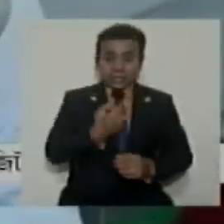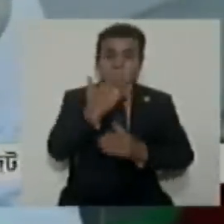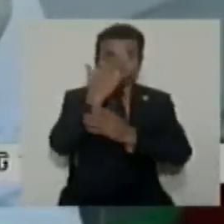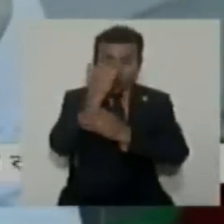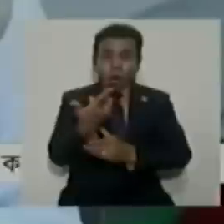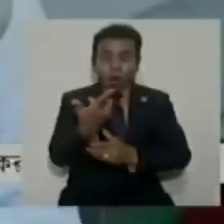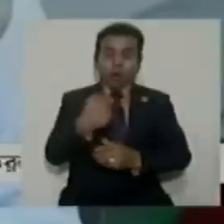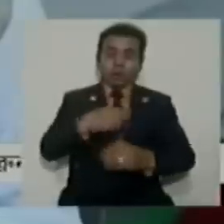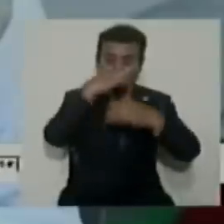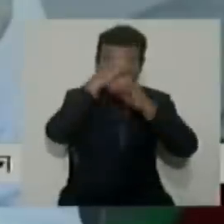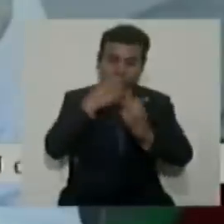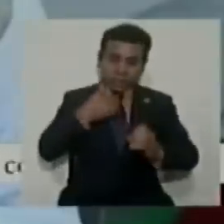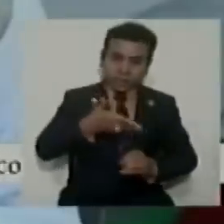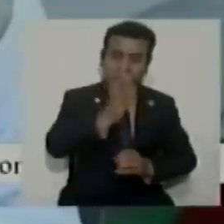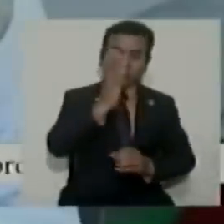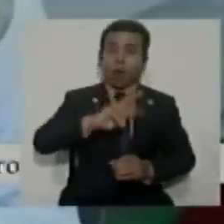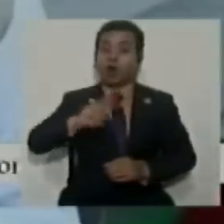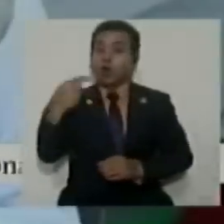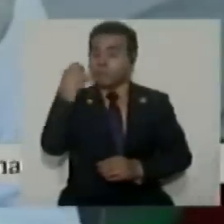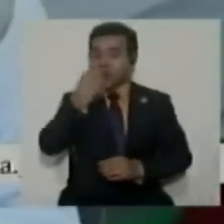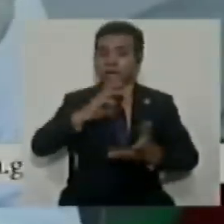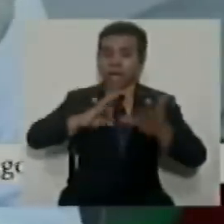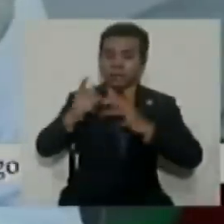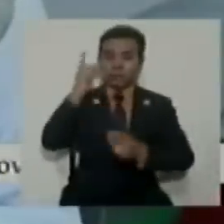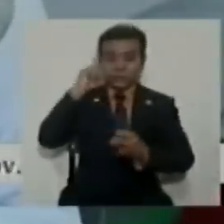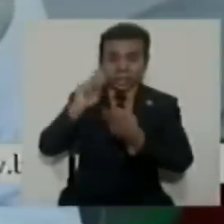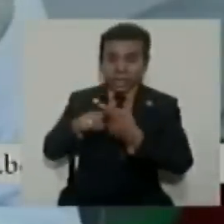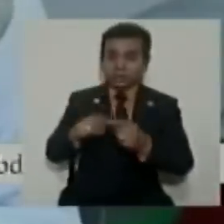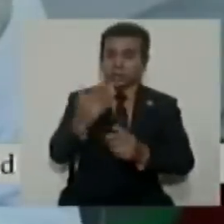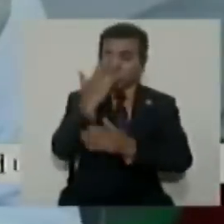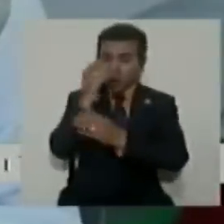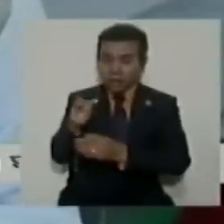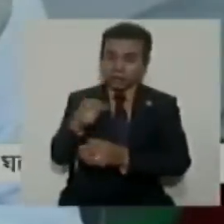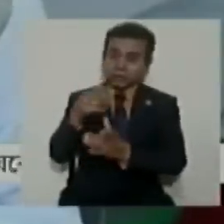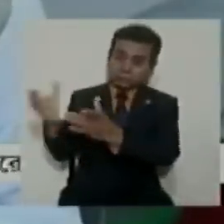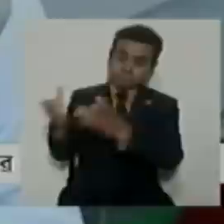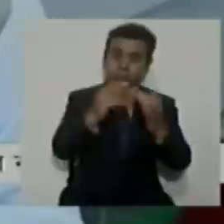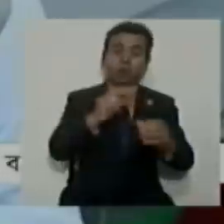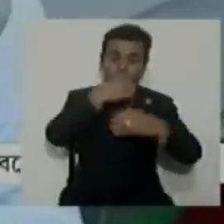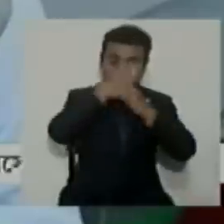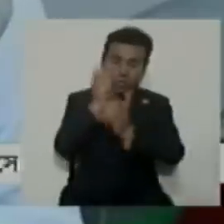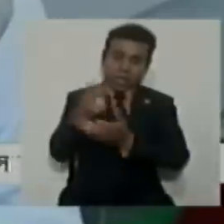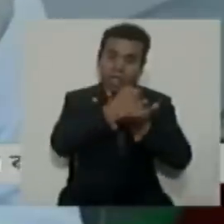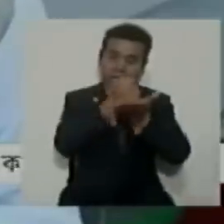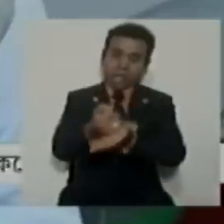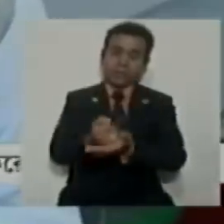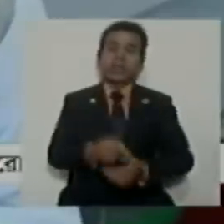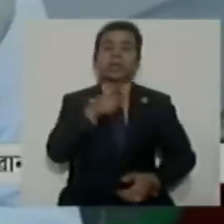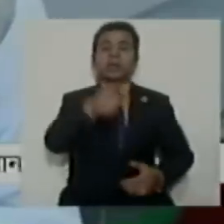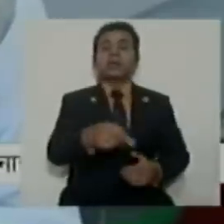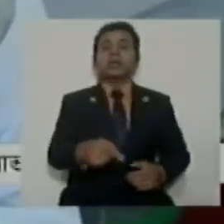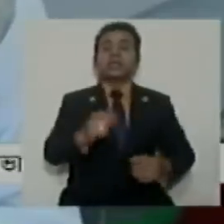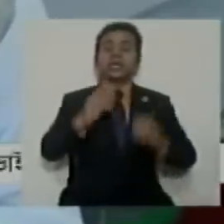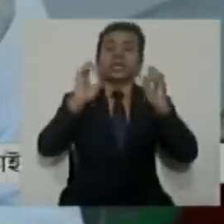আর্মি, পুলিশ, নেতৃবৃন্দ, মিডিয়া কর্মীদের সকলেই কষ্ট করছে, একটু চেষ্টা করলে